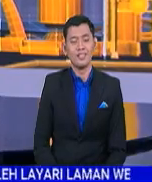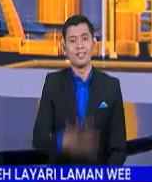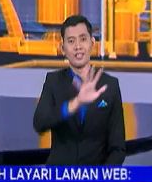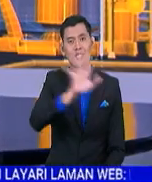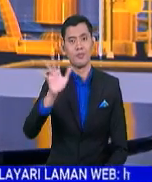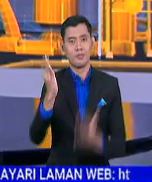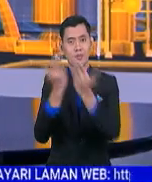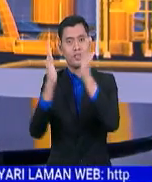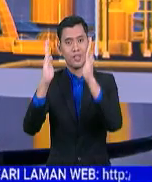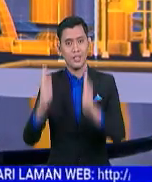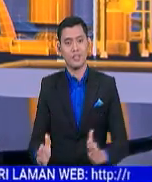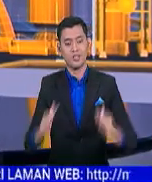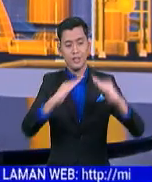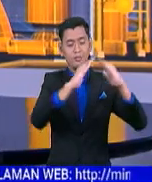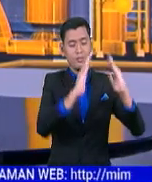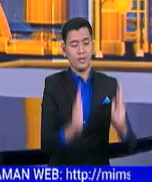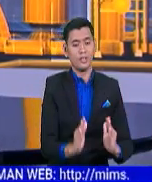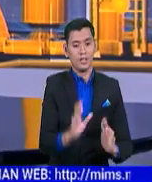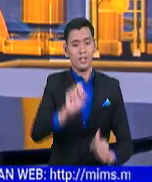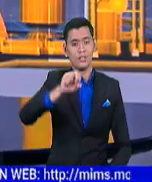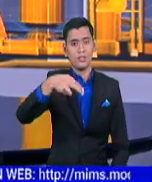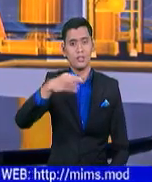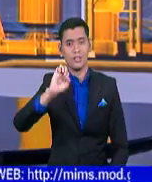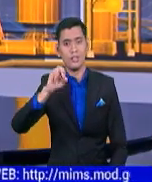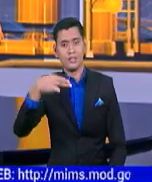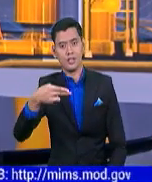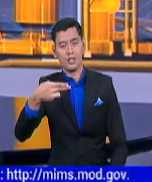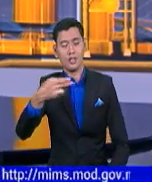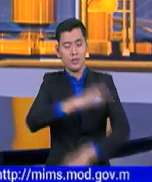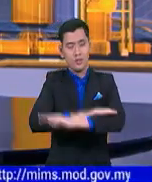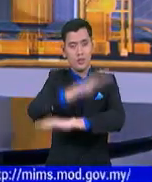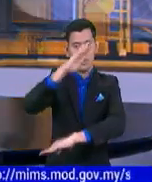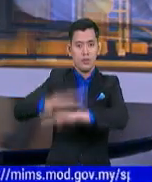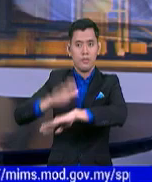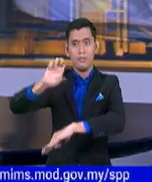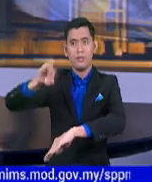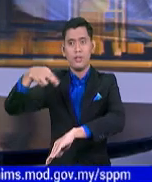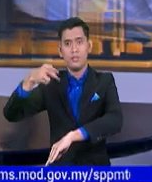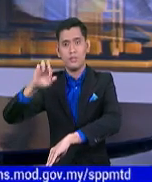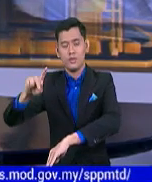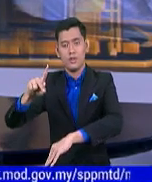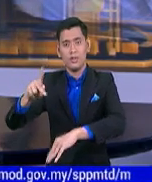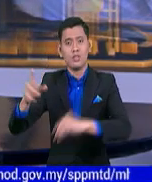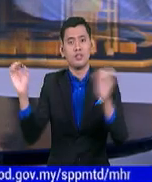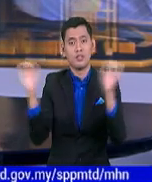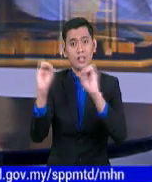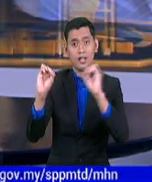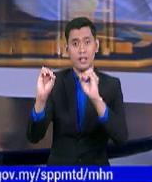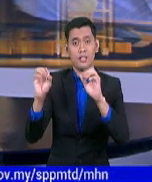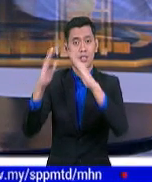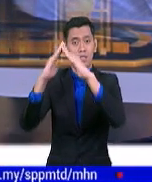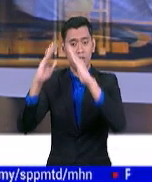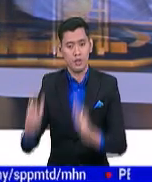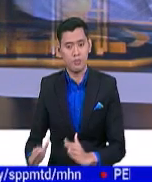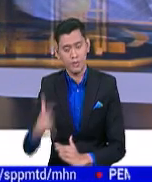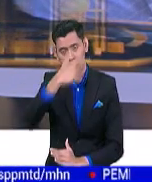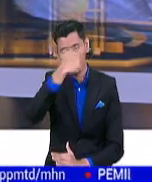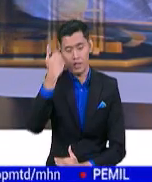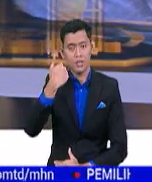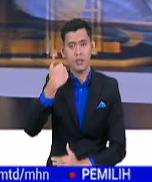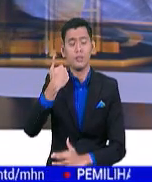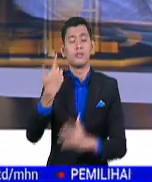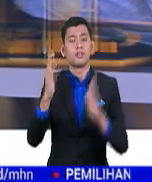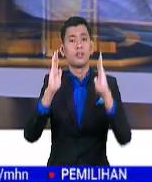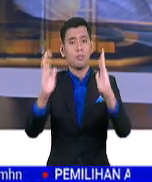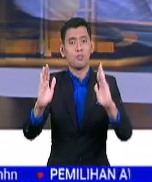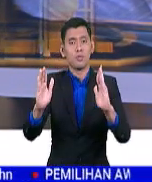55 pelajar Pondok Darul Syahadah di Gunung Batok hilang tempat tinggal apabila tempoh kebenaran menggunakan tanah dan premis